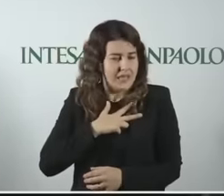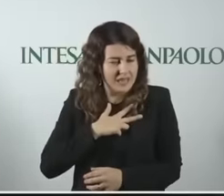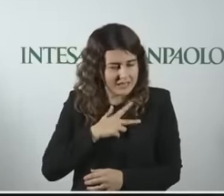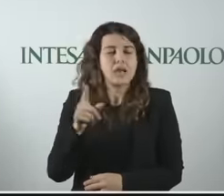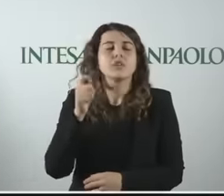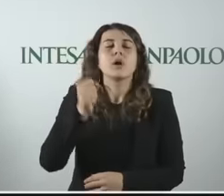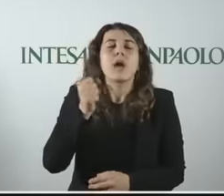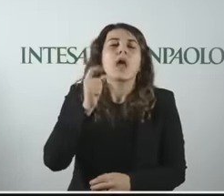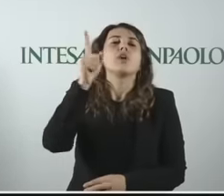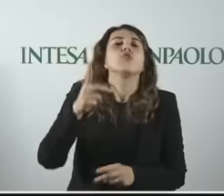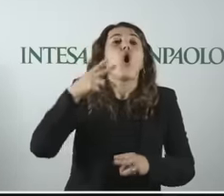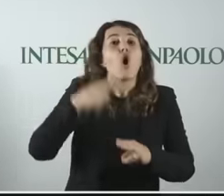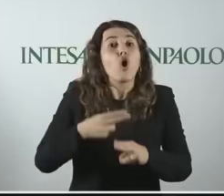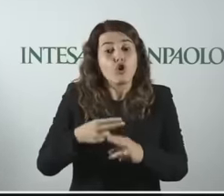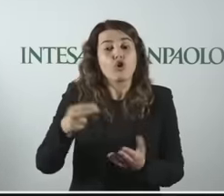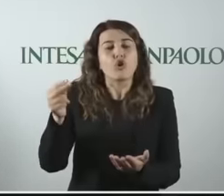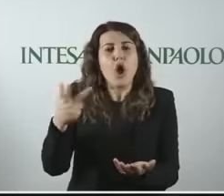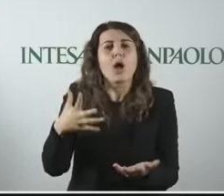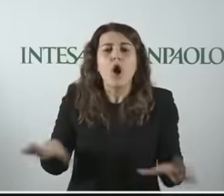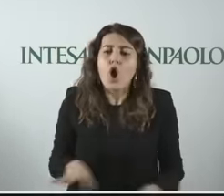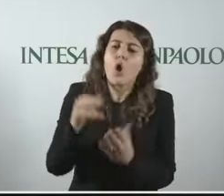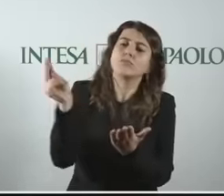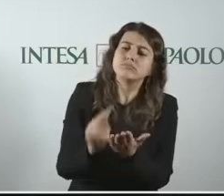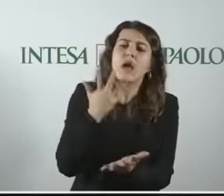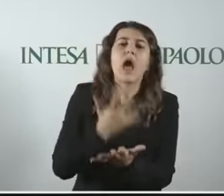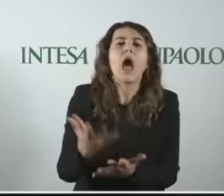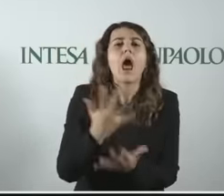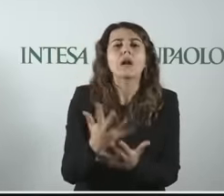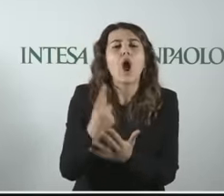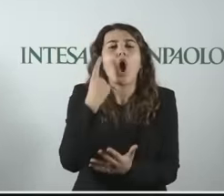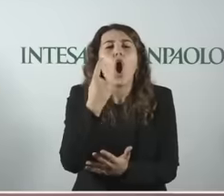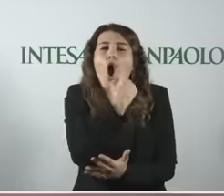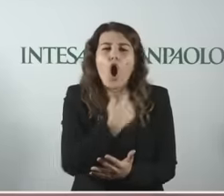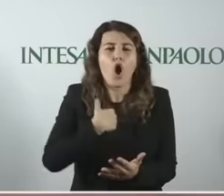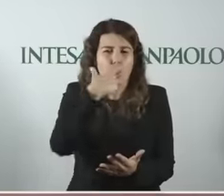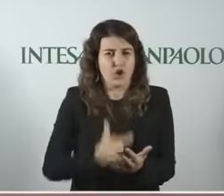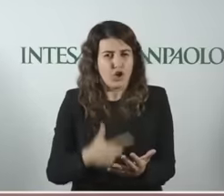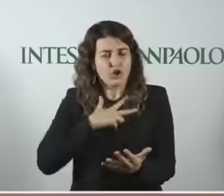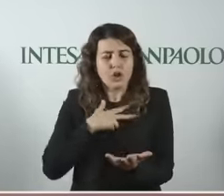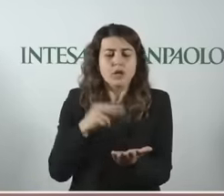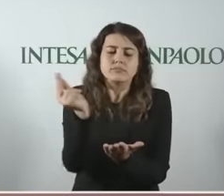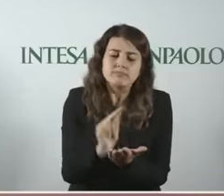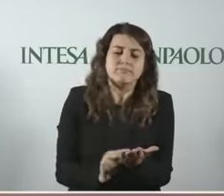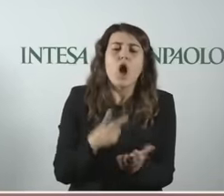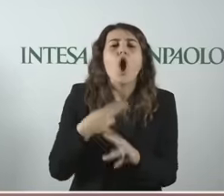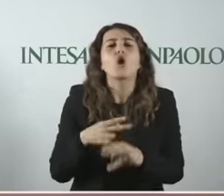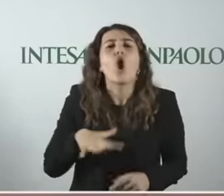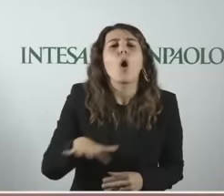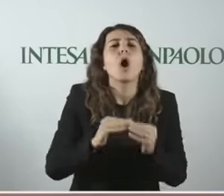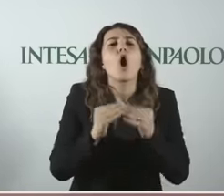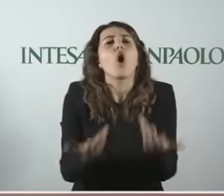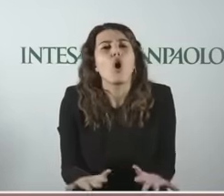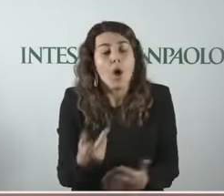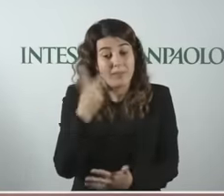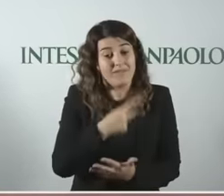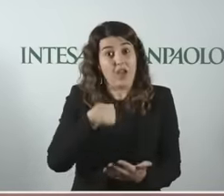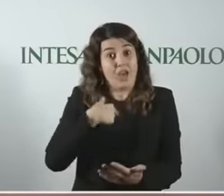e scrive poi la descrizione di Roma come l'ha vista lui e la cosa particolarmente interessante è che anche lui